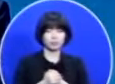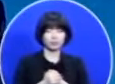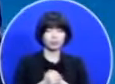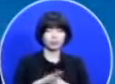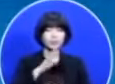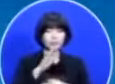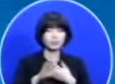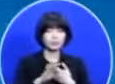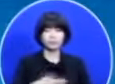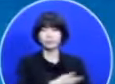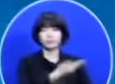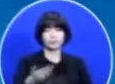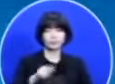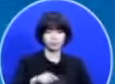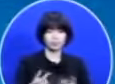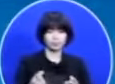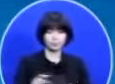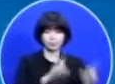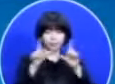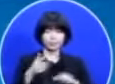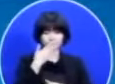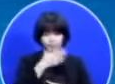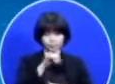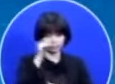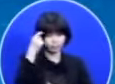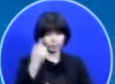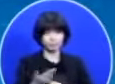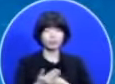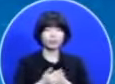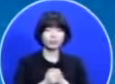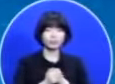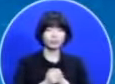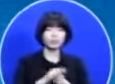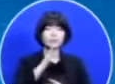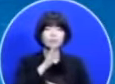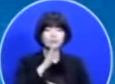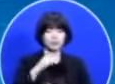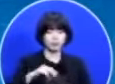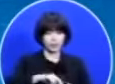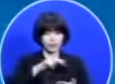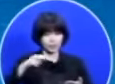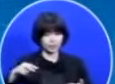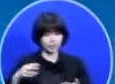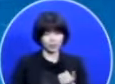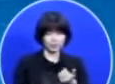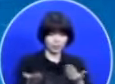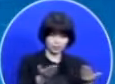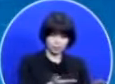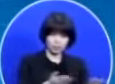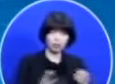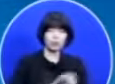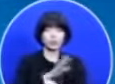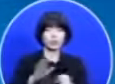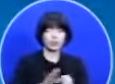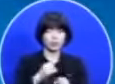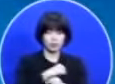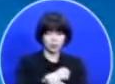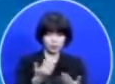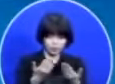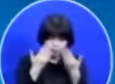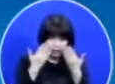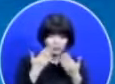그러면 여러분은 어떻게 그렇게 살 수 있습니까 정말 나그네를 대접하고 사랑하고 감옥에 갇힌